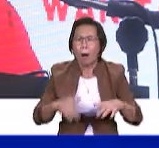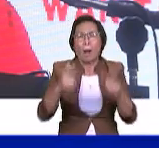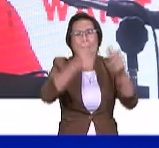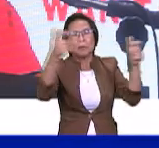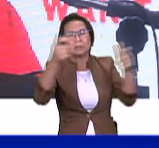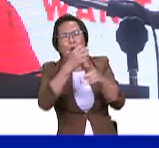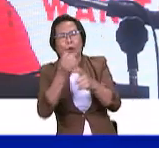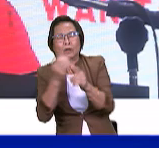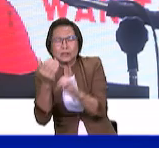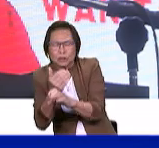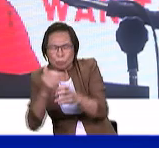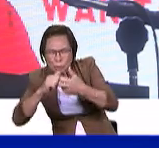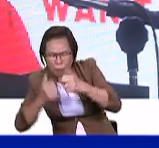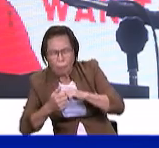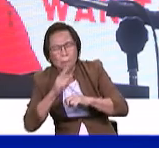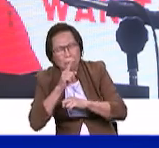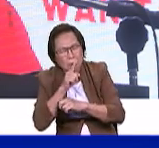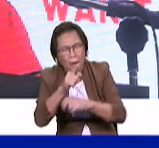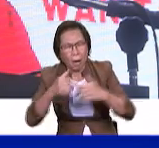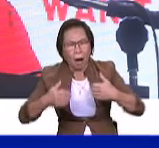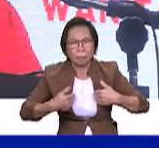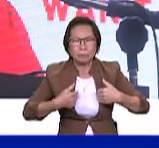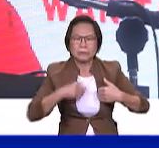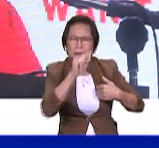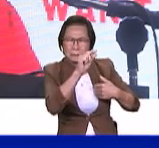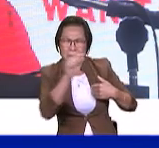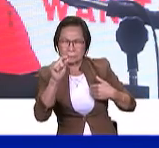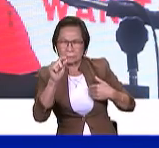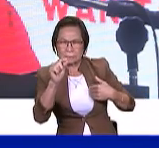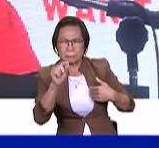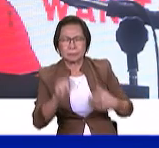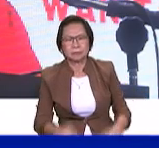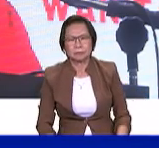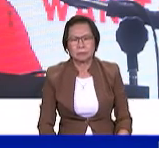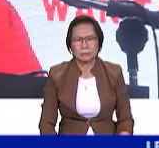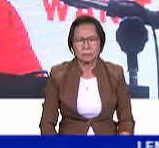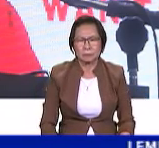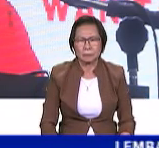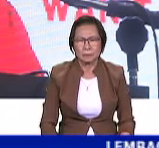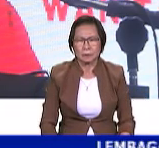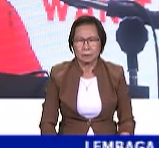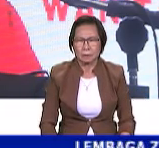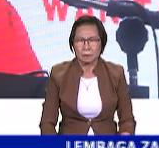kecilnya memang ada sedikit pergeseran di dalam.